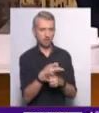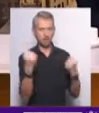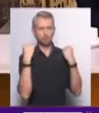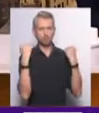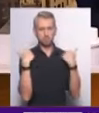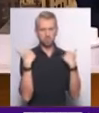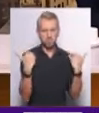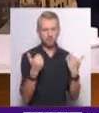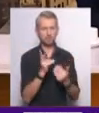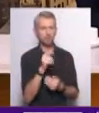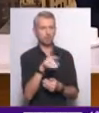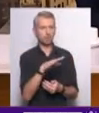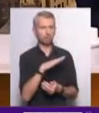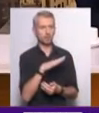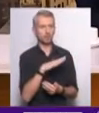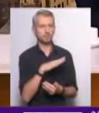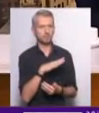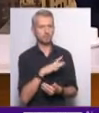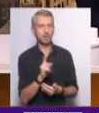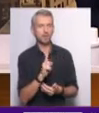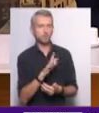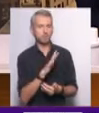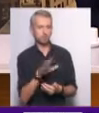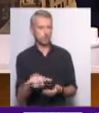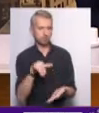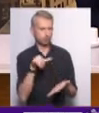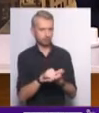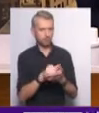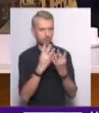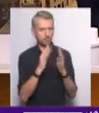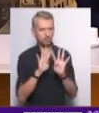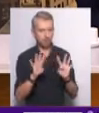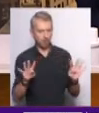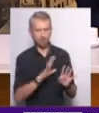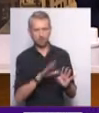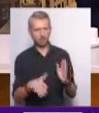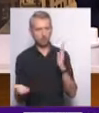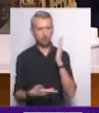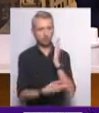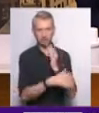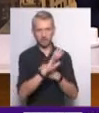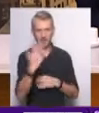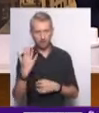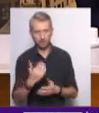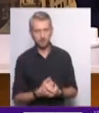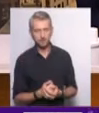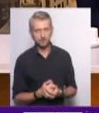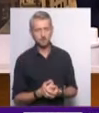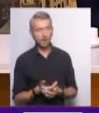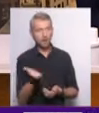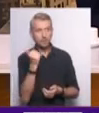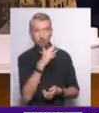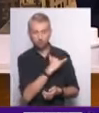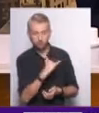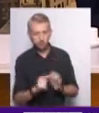спортсменів, тих тітушок, які там були, щоб не поставили паркан, не почали рубати дерева. І з того моменту